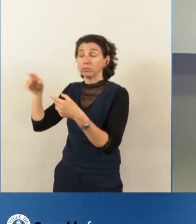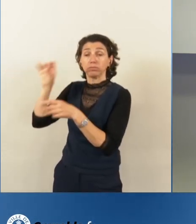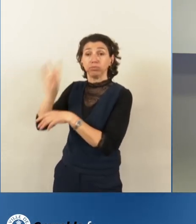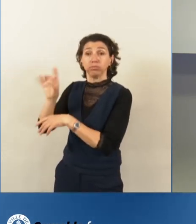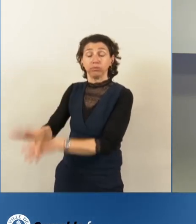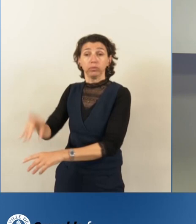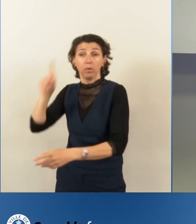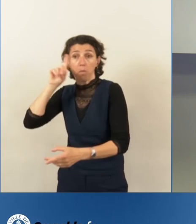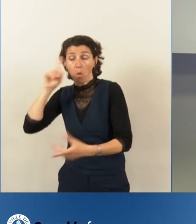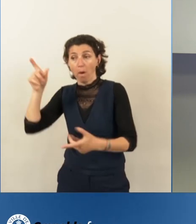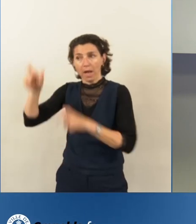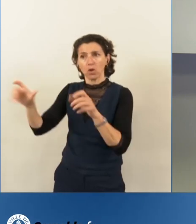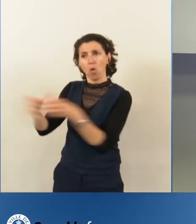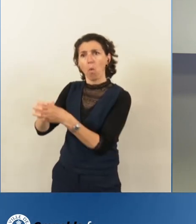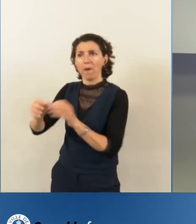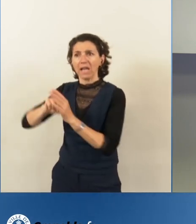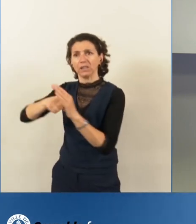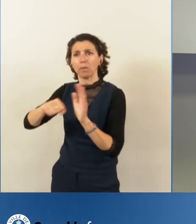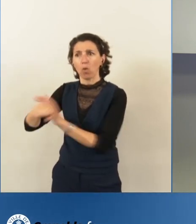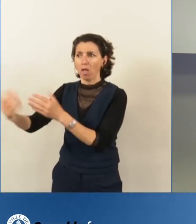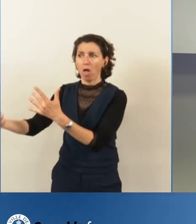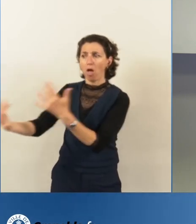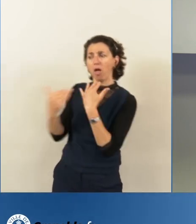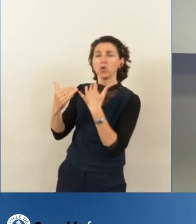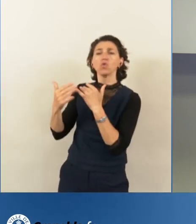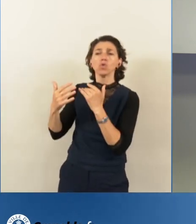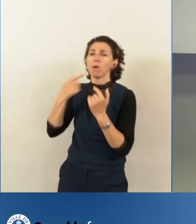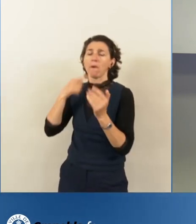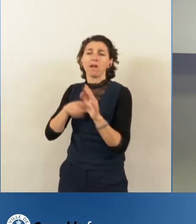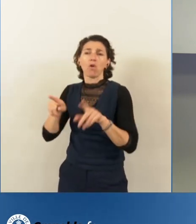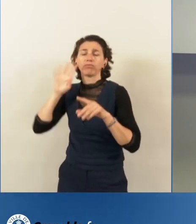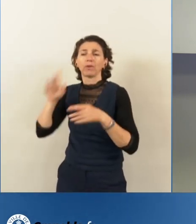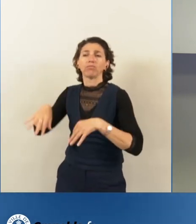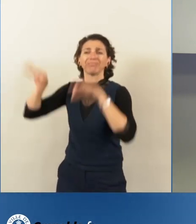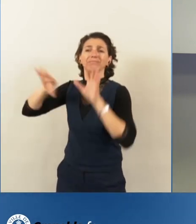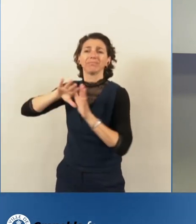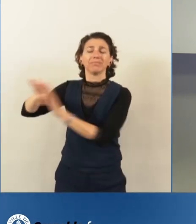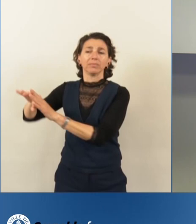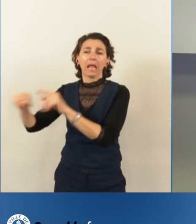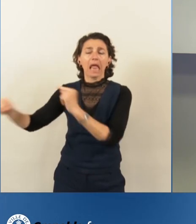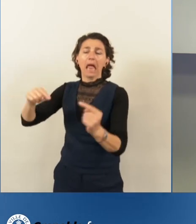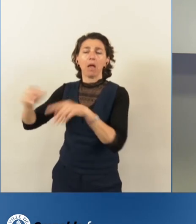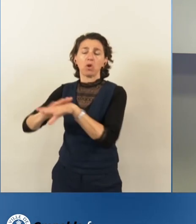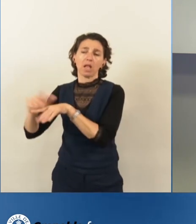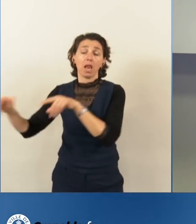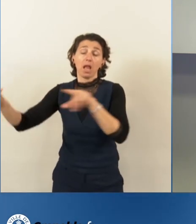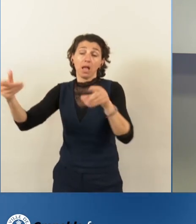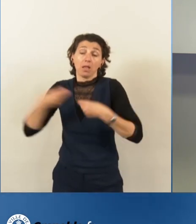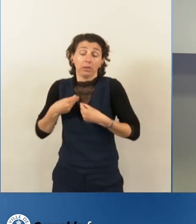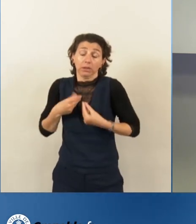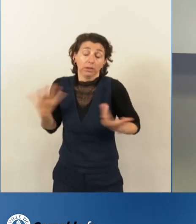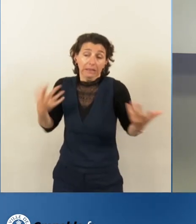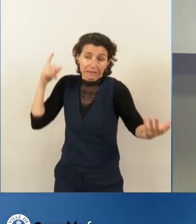continuent de dialoguer mais les situations politiques ici et là peuvent entraîner des difficultés particulières et je crois que nous devons tous